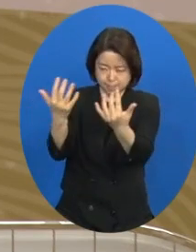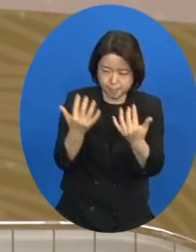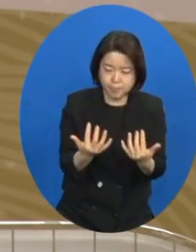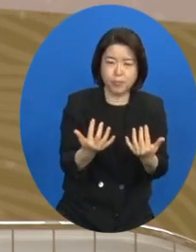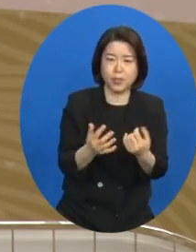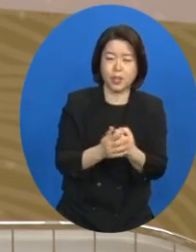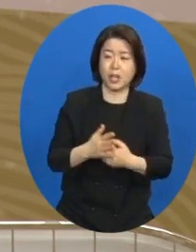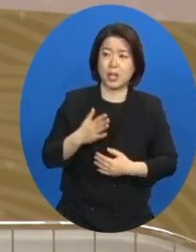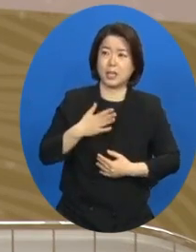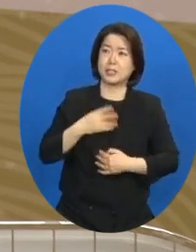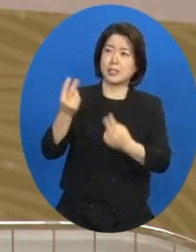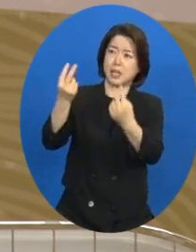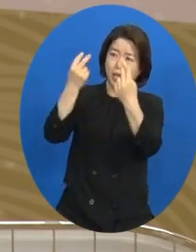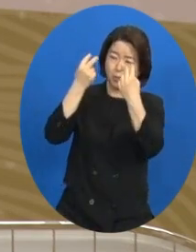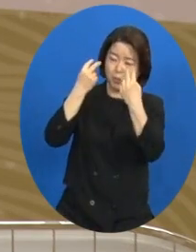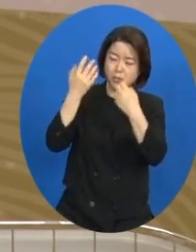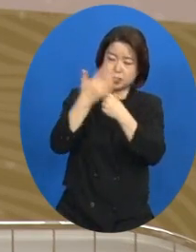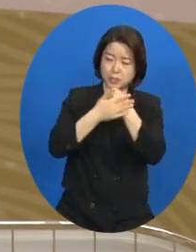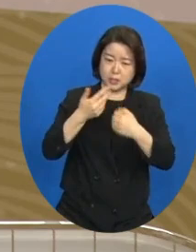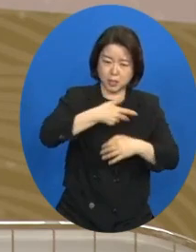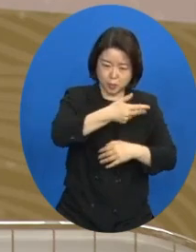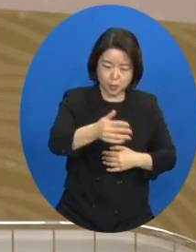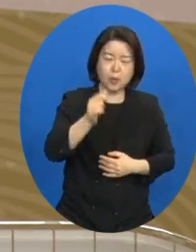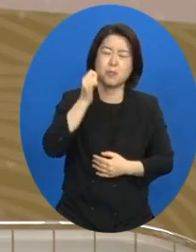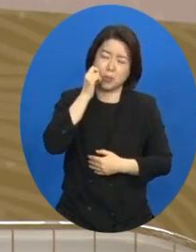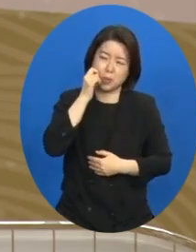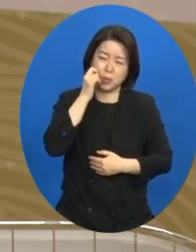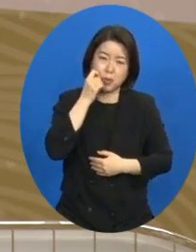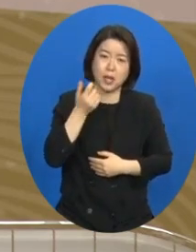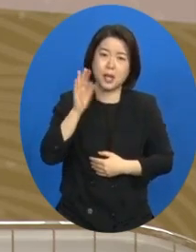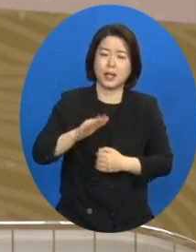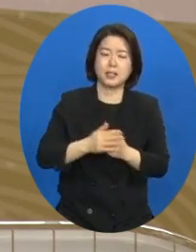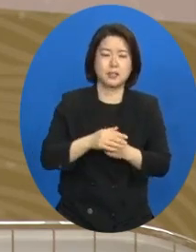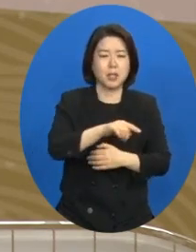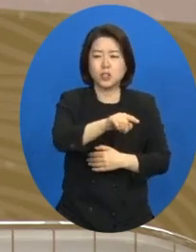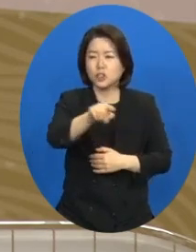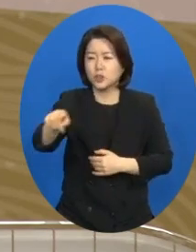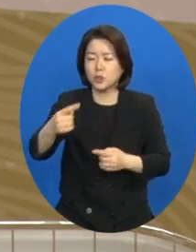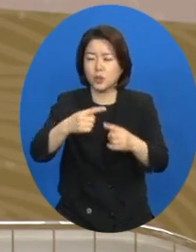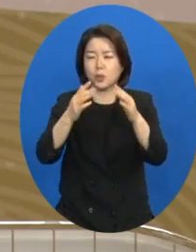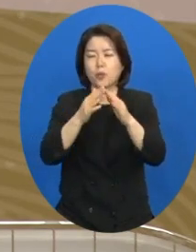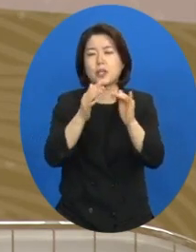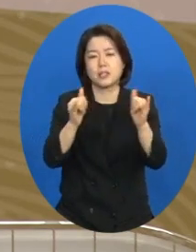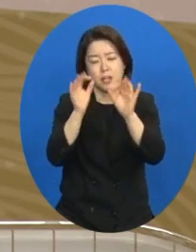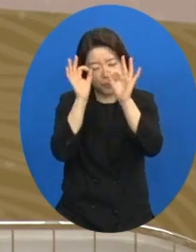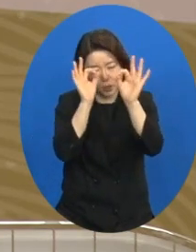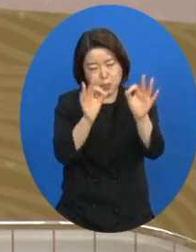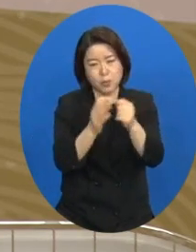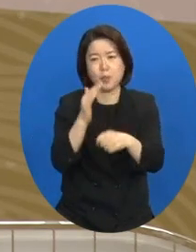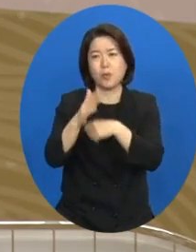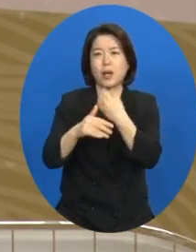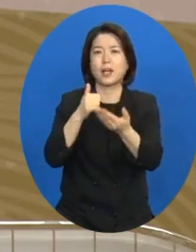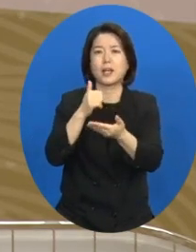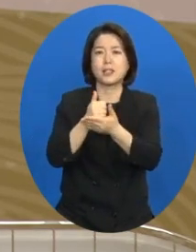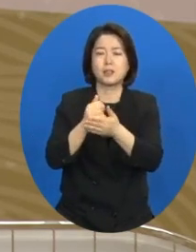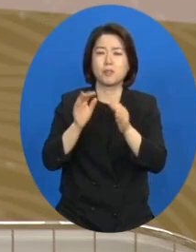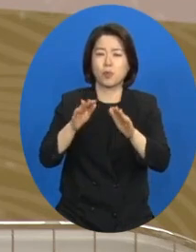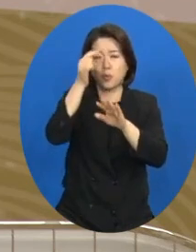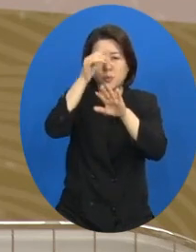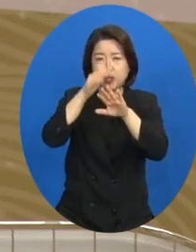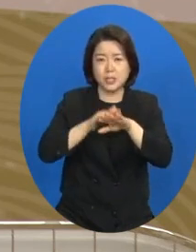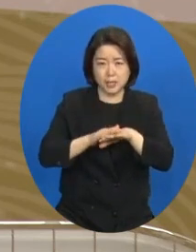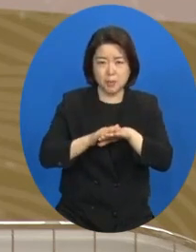저를 보시고는 은혜를 흘려보낼 수 없으시겠지만 갈망하는 교인들을 보고 하나님 오늘